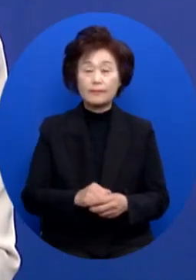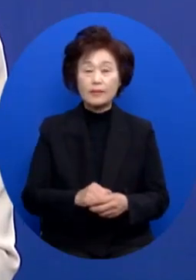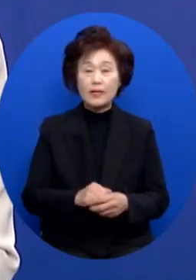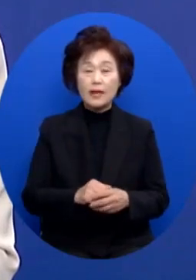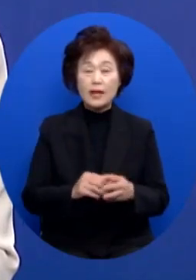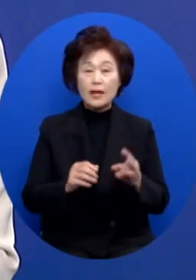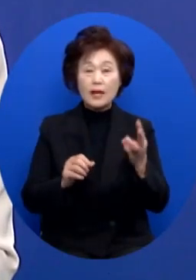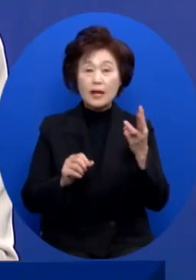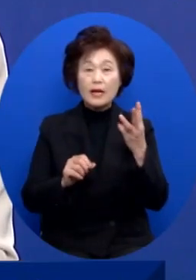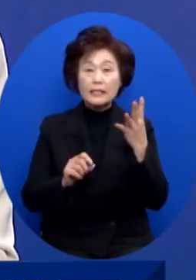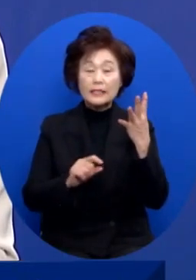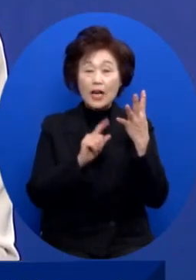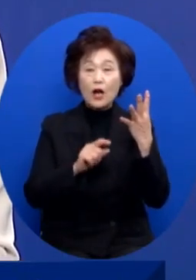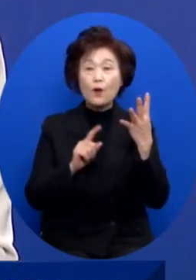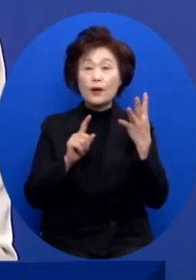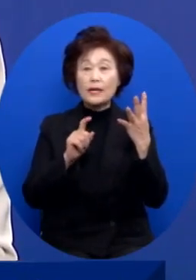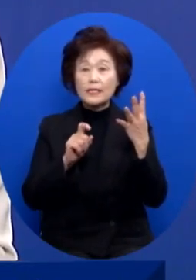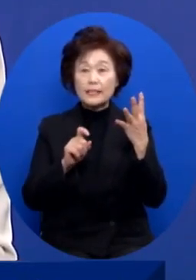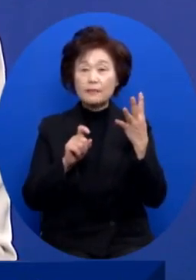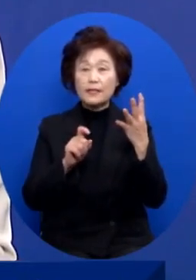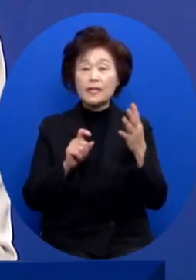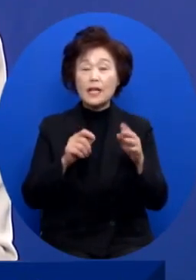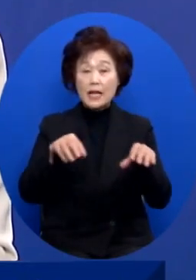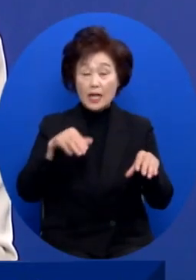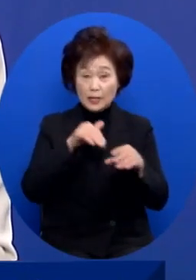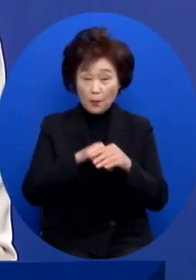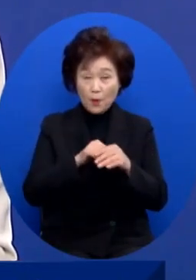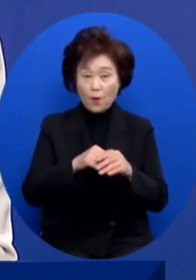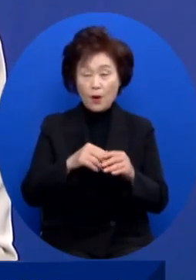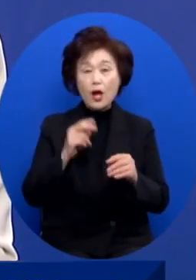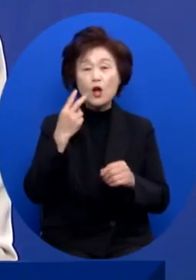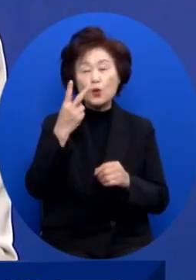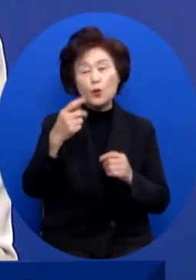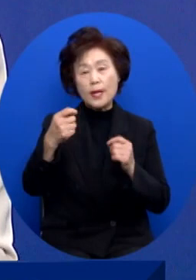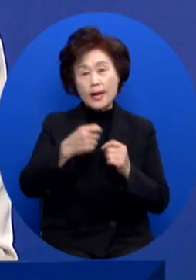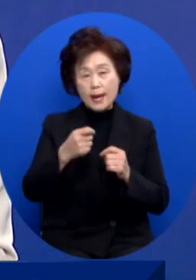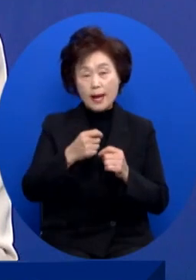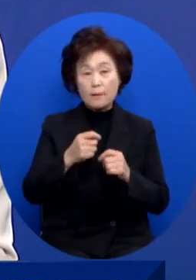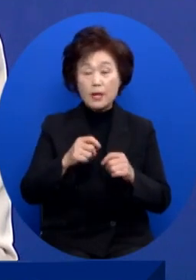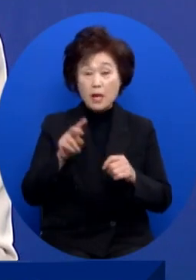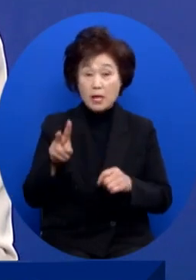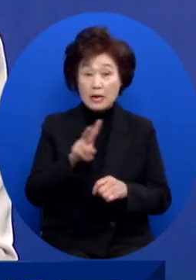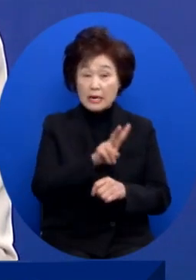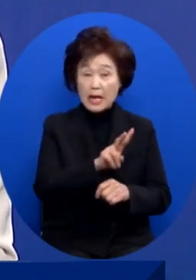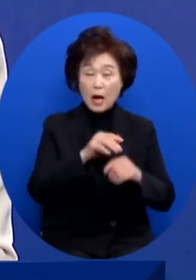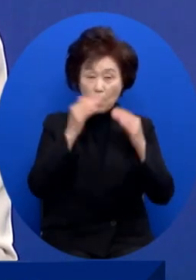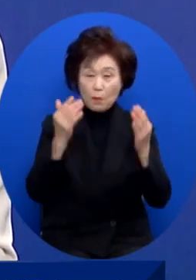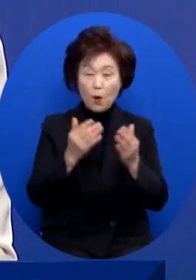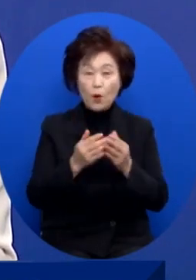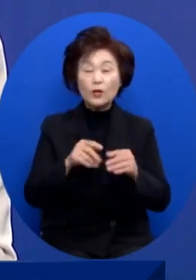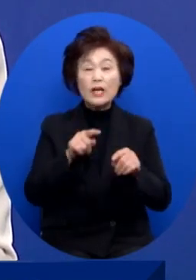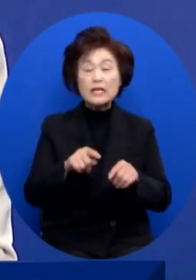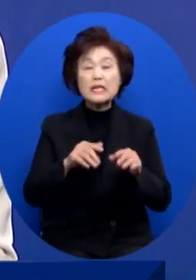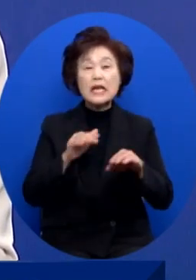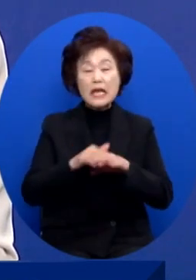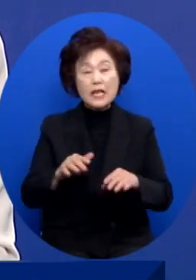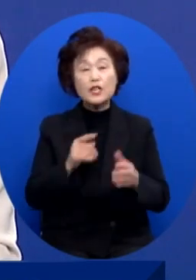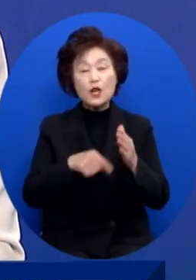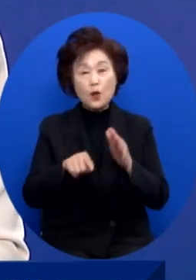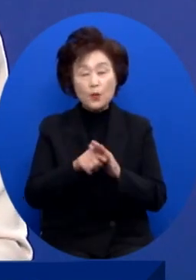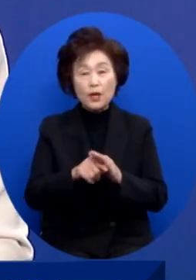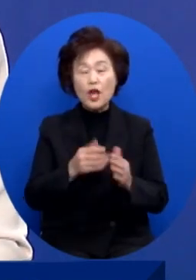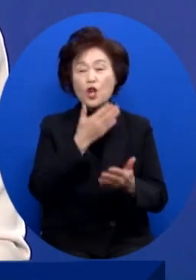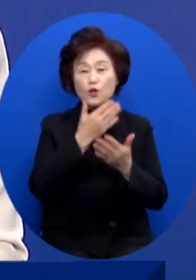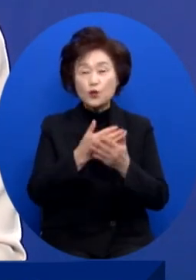4월 10일 총선이 두 달 앞으로 다가왔습니다 여야 모두 저 출생을 해결하겠다며 관련 대체 관을 핵심 공약으로